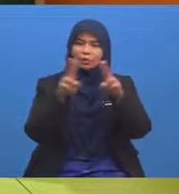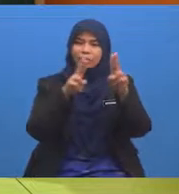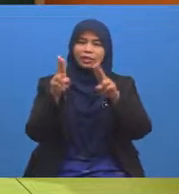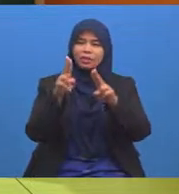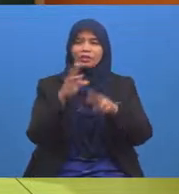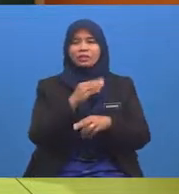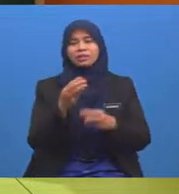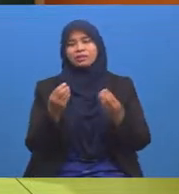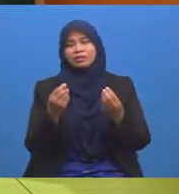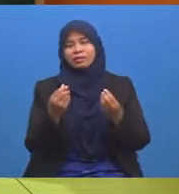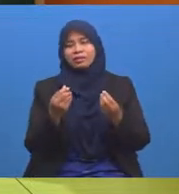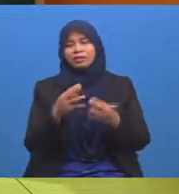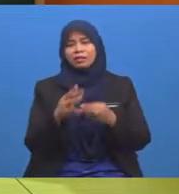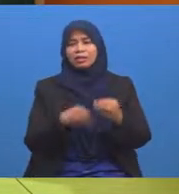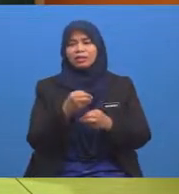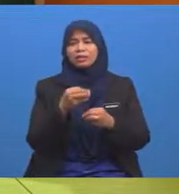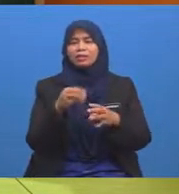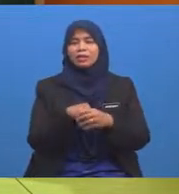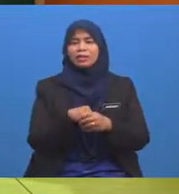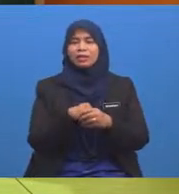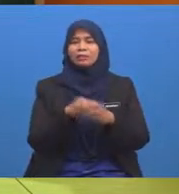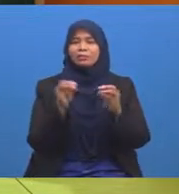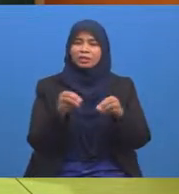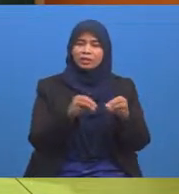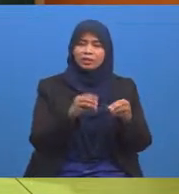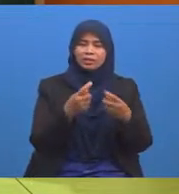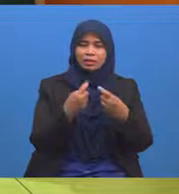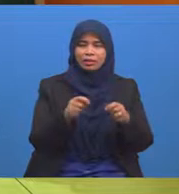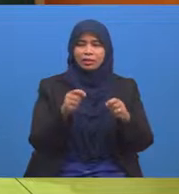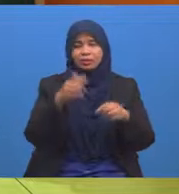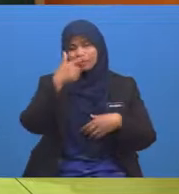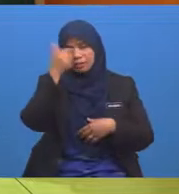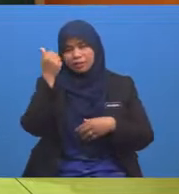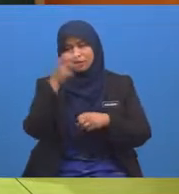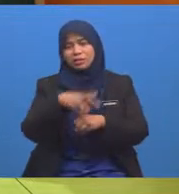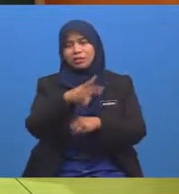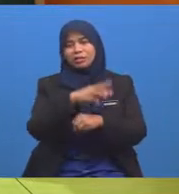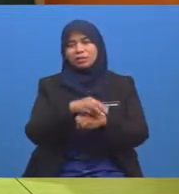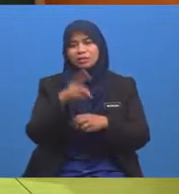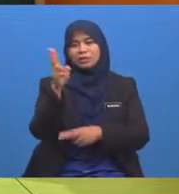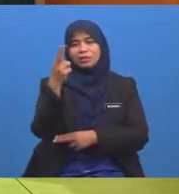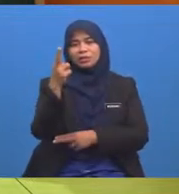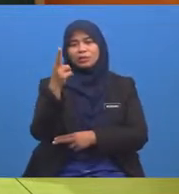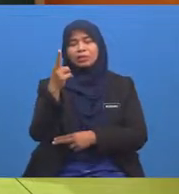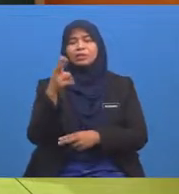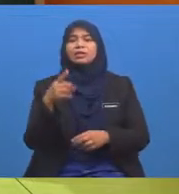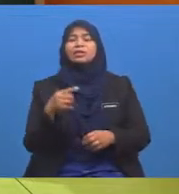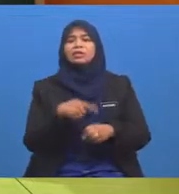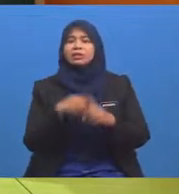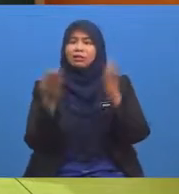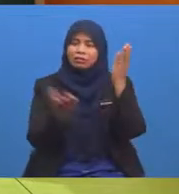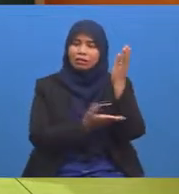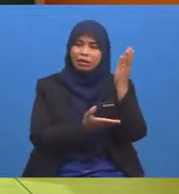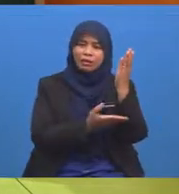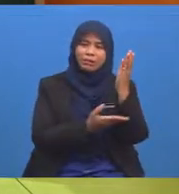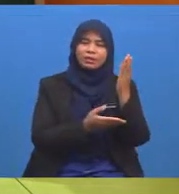Contohnya, kemajuan dalam sektor pertanian ladang telah menyebabkan kawasan hutan digondolkan terlebih